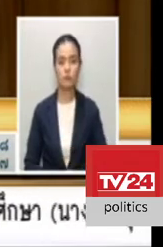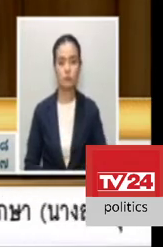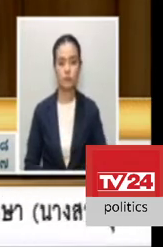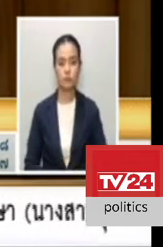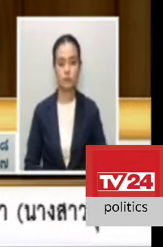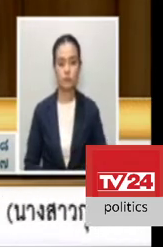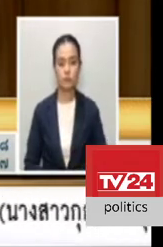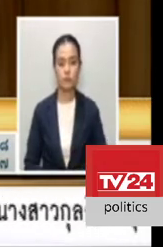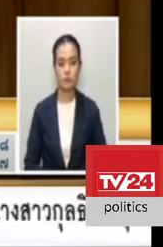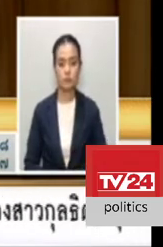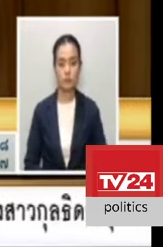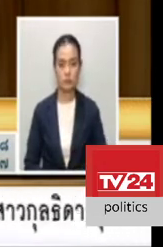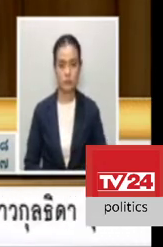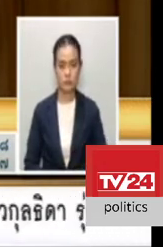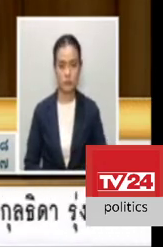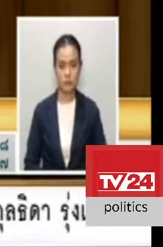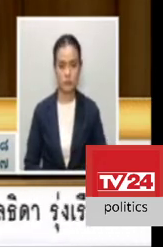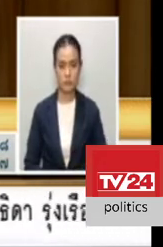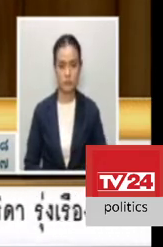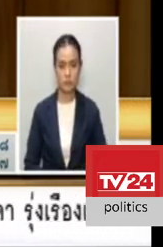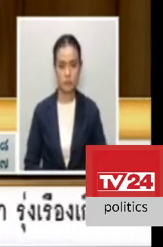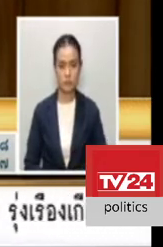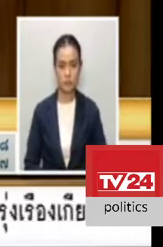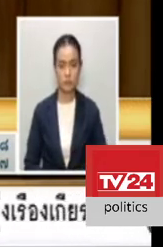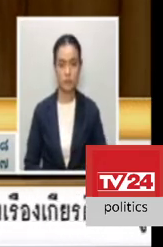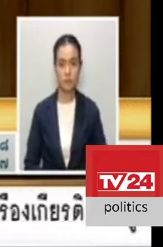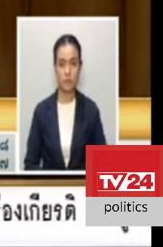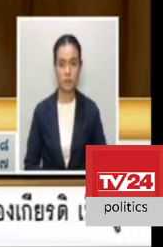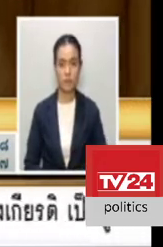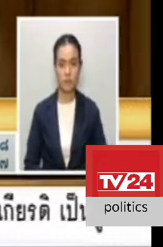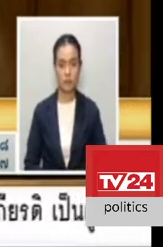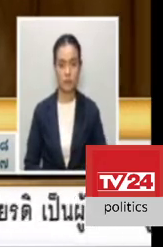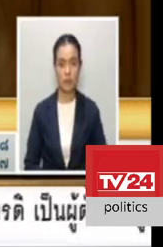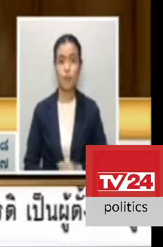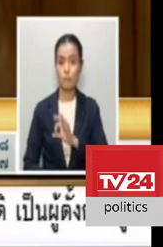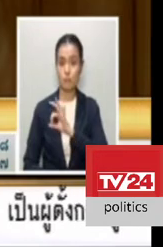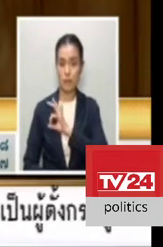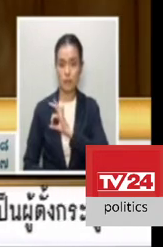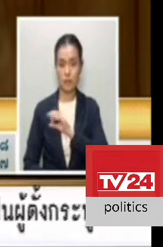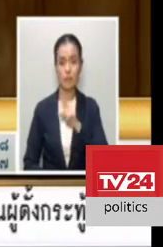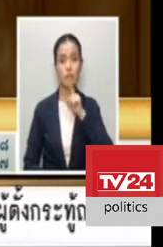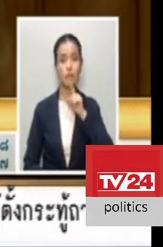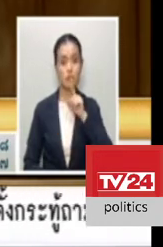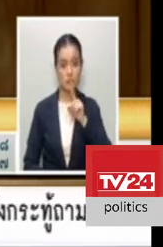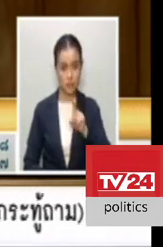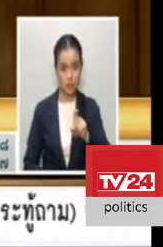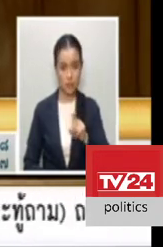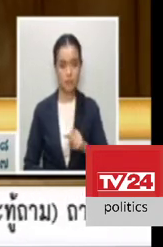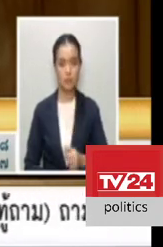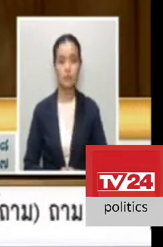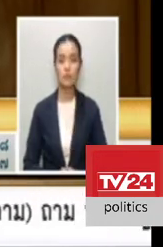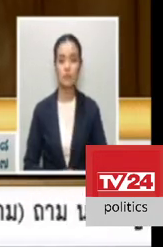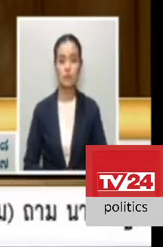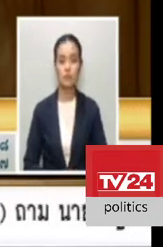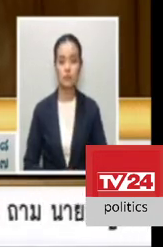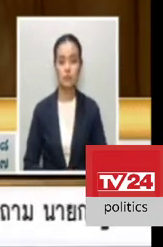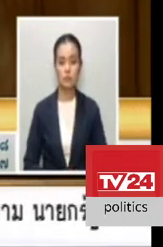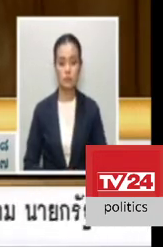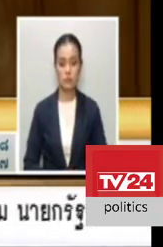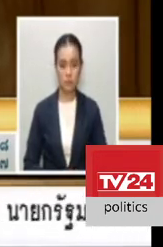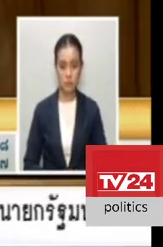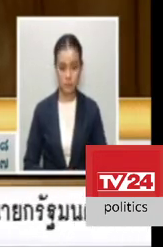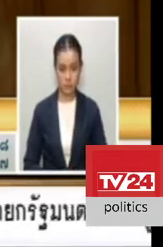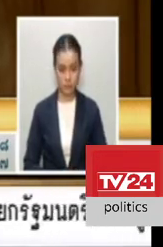ตัวบุคคลที่ท่านสมาชิกผู้ได้ถามคำถามมานั้นมี